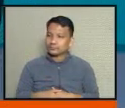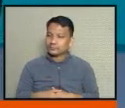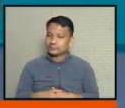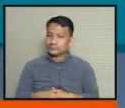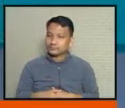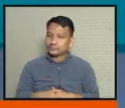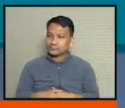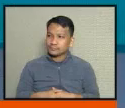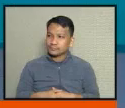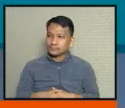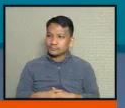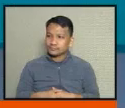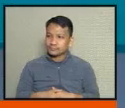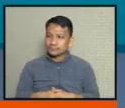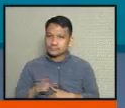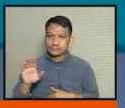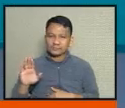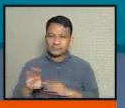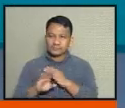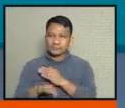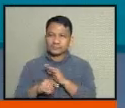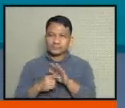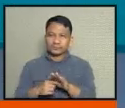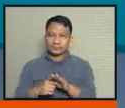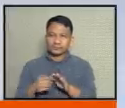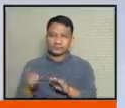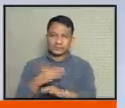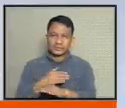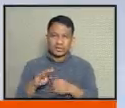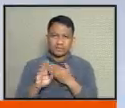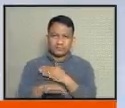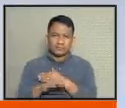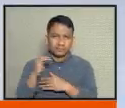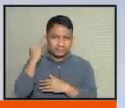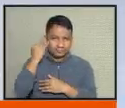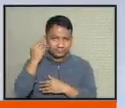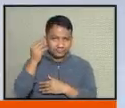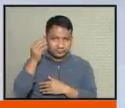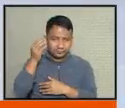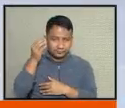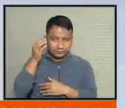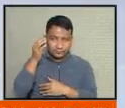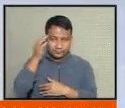Okay. Paano po nalaman na nakipagbalikan na po siya dito kay Francisco?